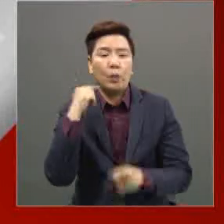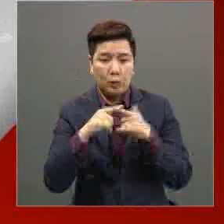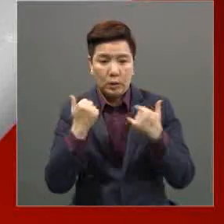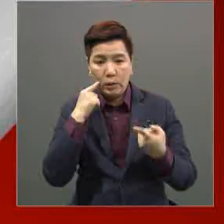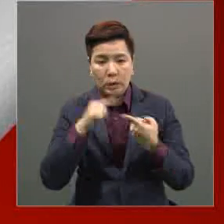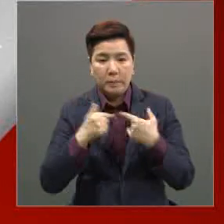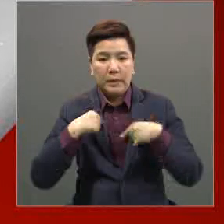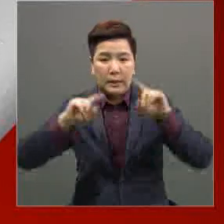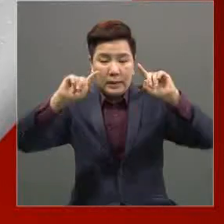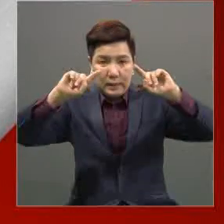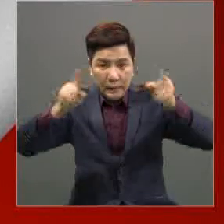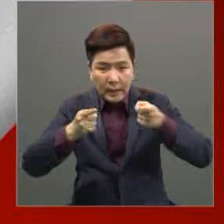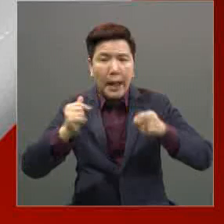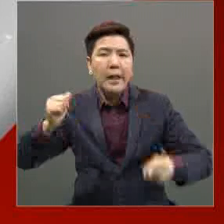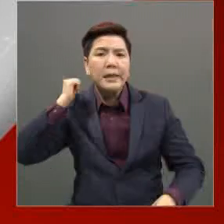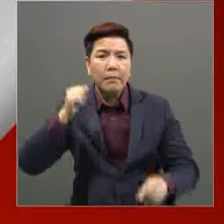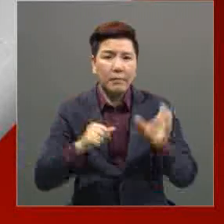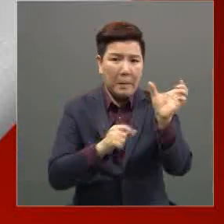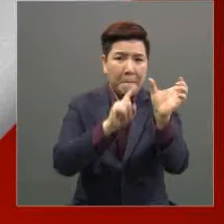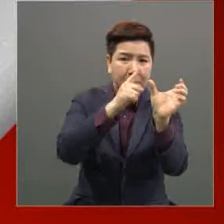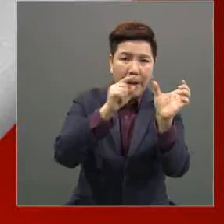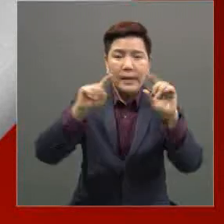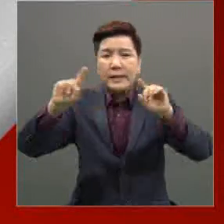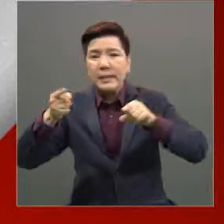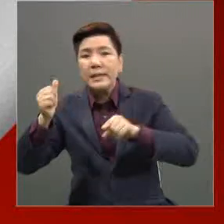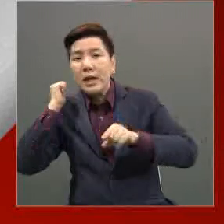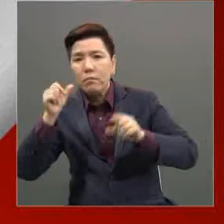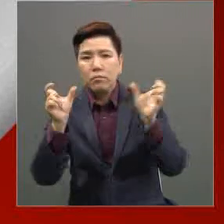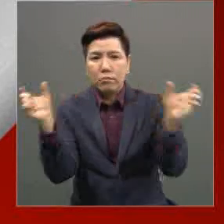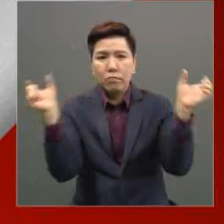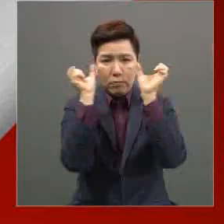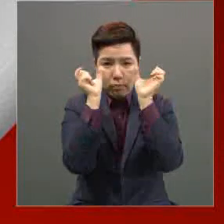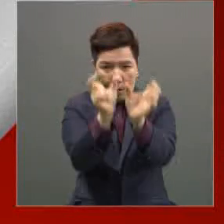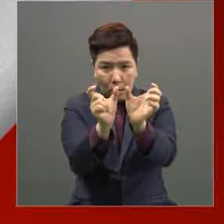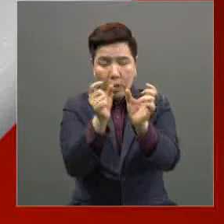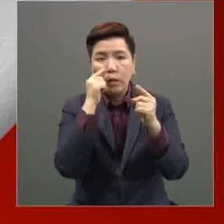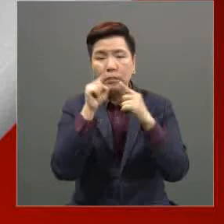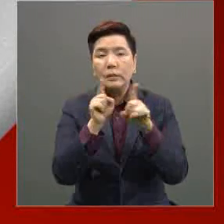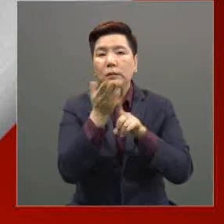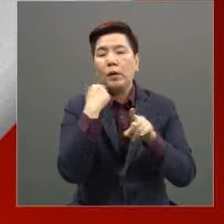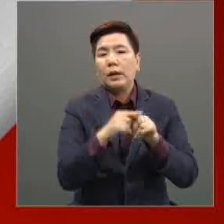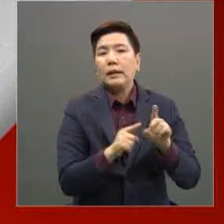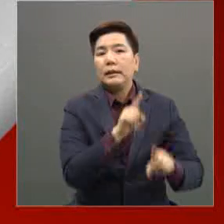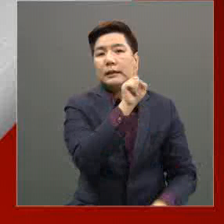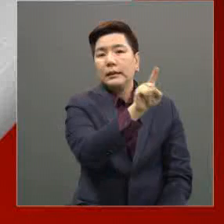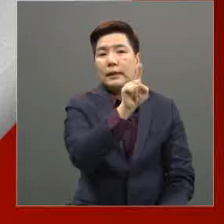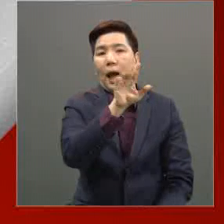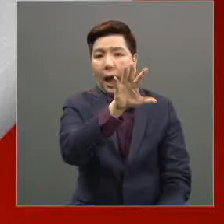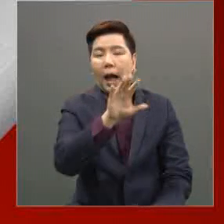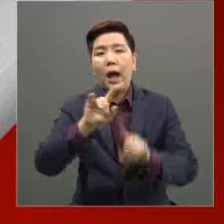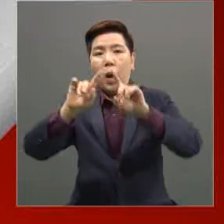ให้มีการวงเล็บสายเดิมเอาไว้คู่ด้วยนะครับก็คือแบบไม่มีขีดและวงเล็บสายเดิมนะครับอย่างเช่นสาย115วง